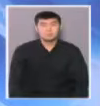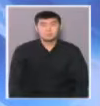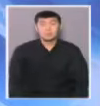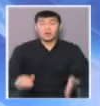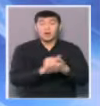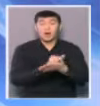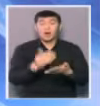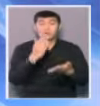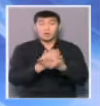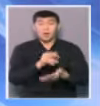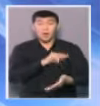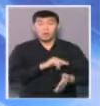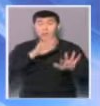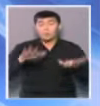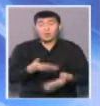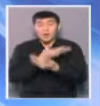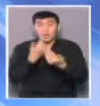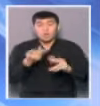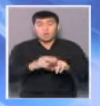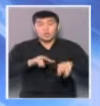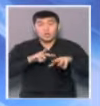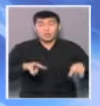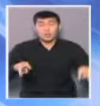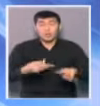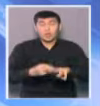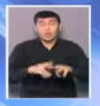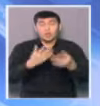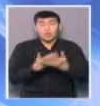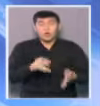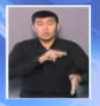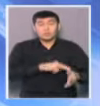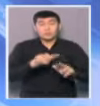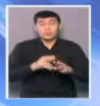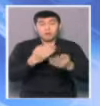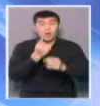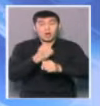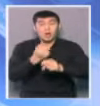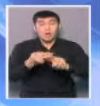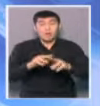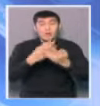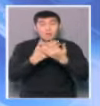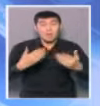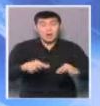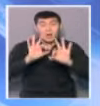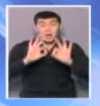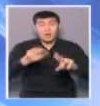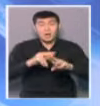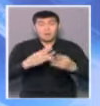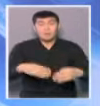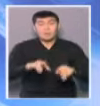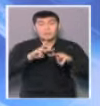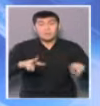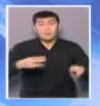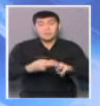Kağızda var, jumıs ornında jok. Osılay degen majlis deputattarı künü keşe jumıspen kamtuu bağdarlamasındağı olkuluktardı jayıp saldı.